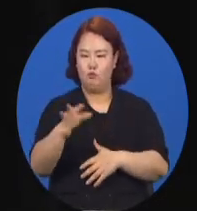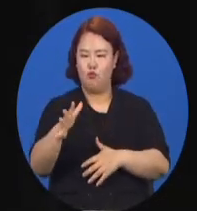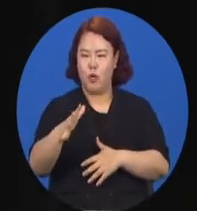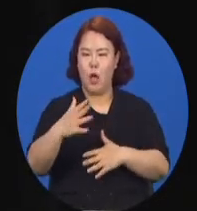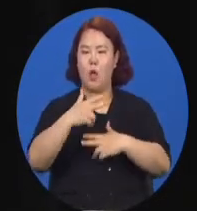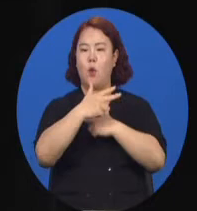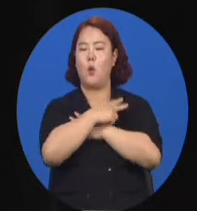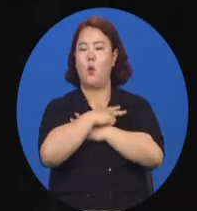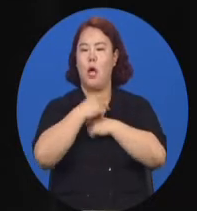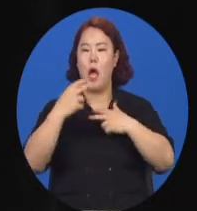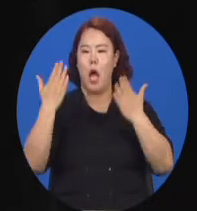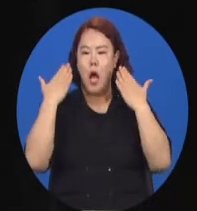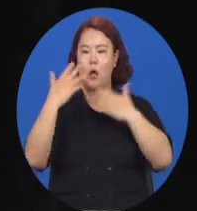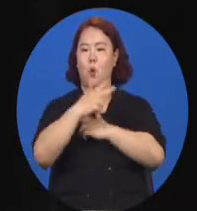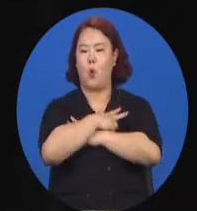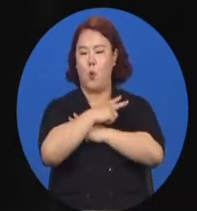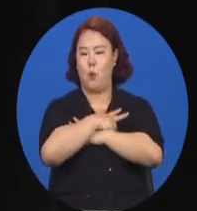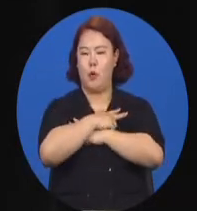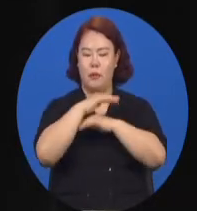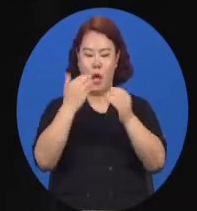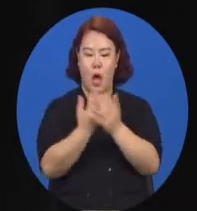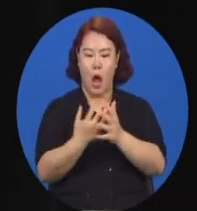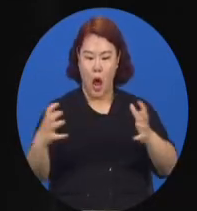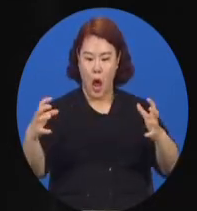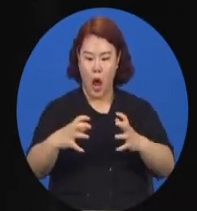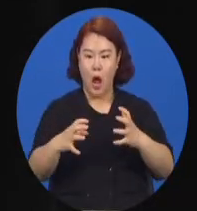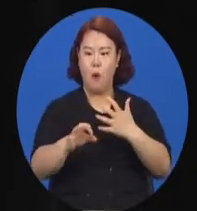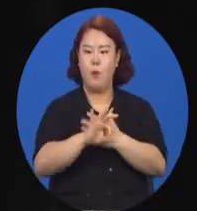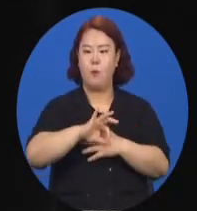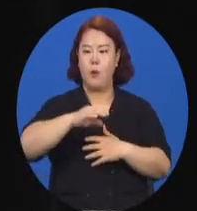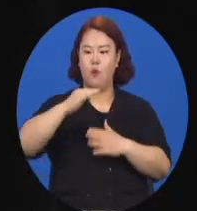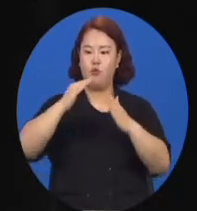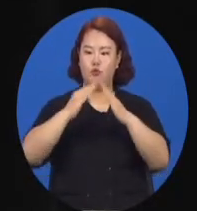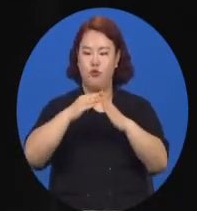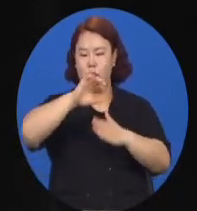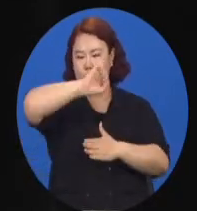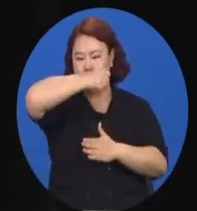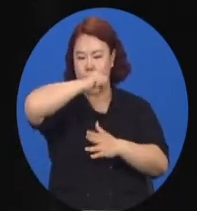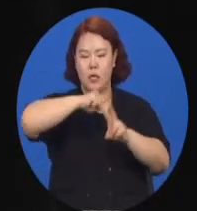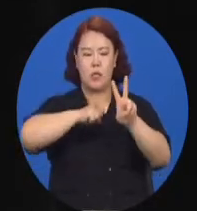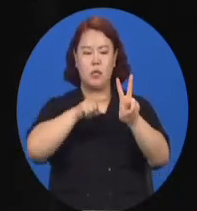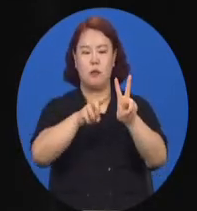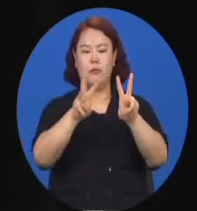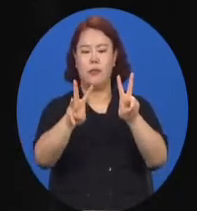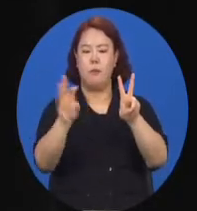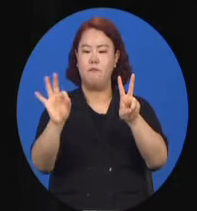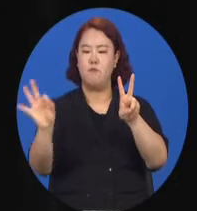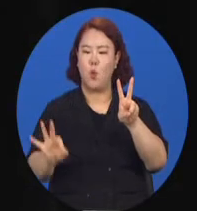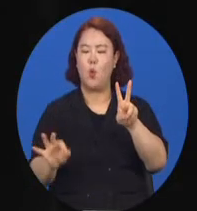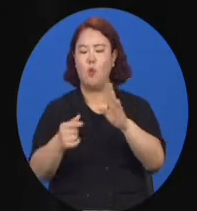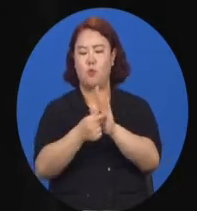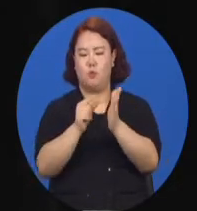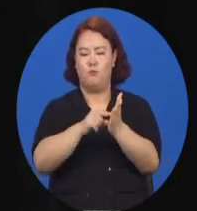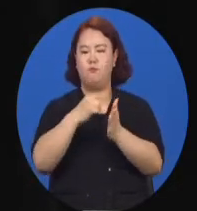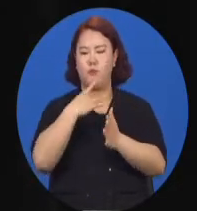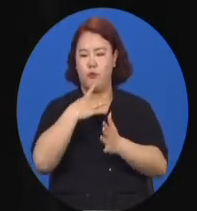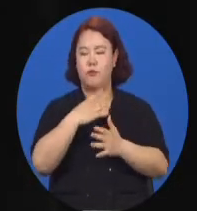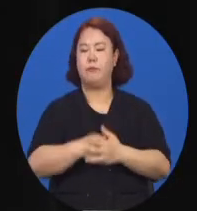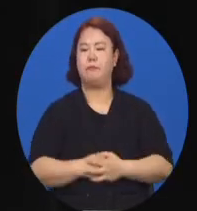단양 자체의 복지 비용은 다 합쳐도 군 예산의 2.3%를 상회하는 정도에 지나지